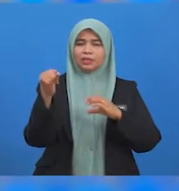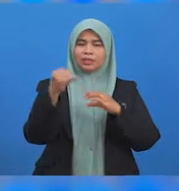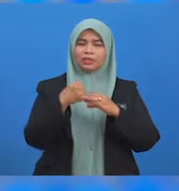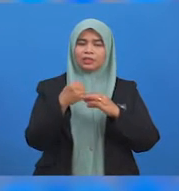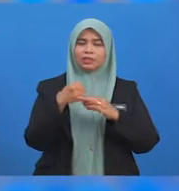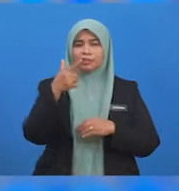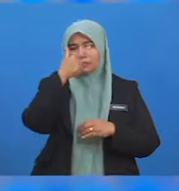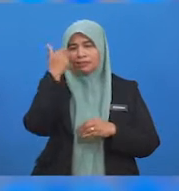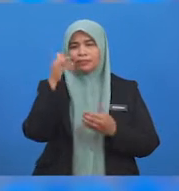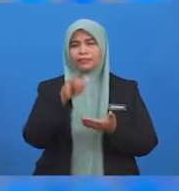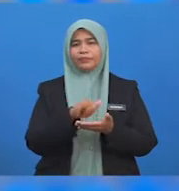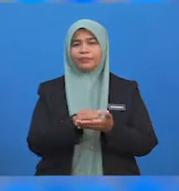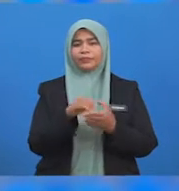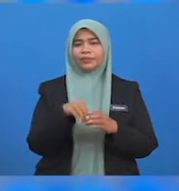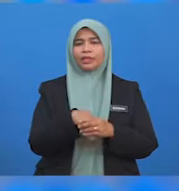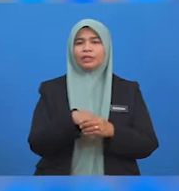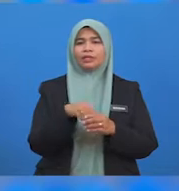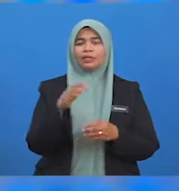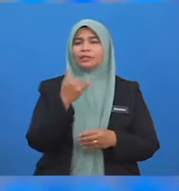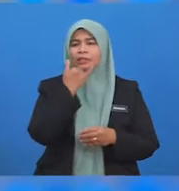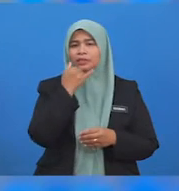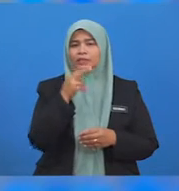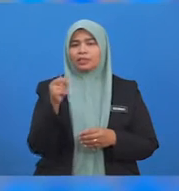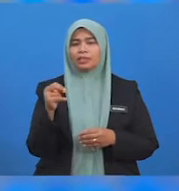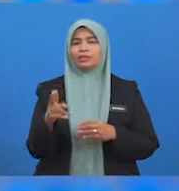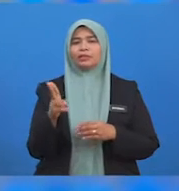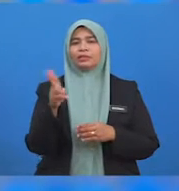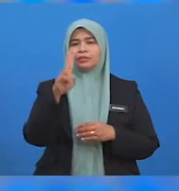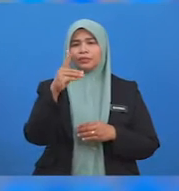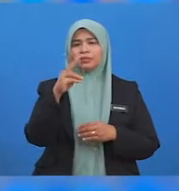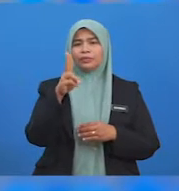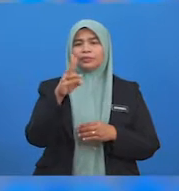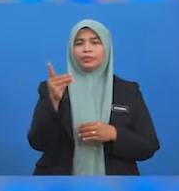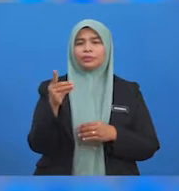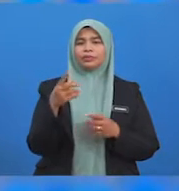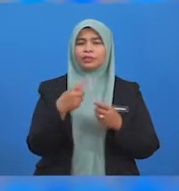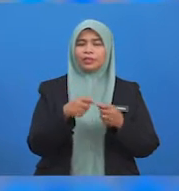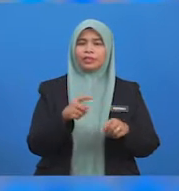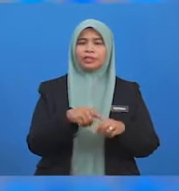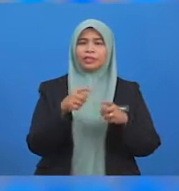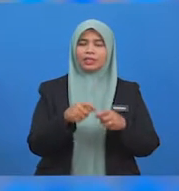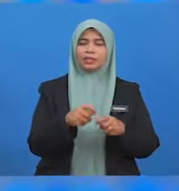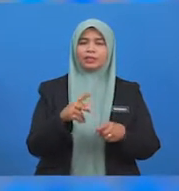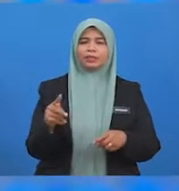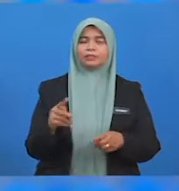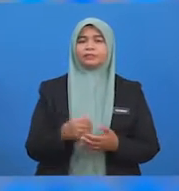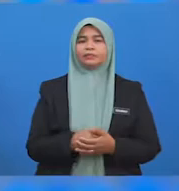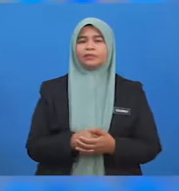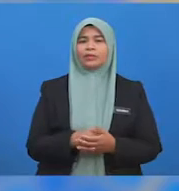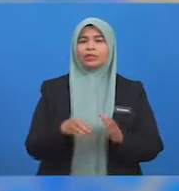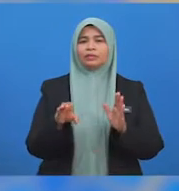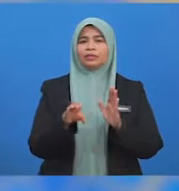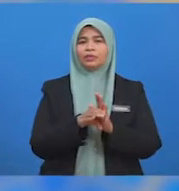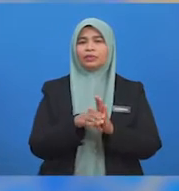contoh, hukuman qisas itu dikenakan hukuman yang serupa dengan kesalahan yang dilakukan. Jelas